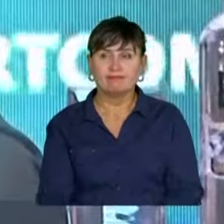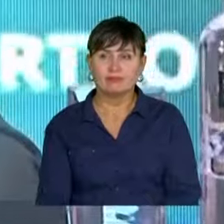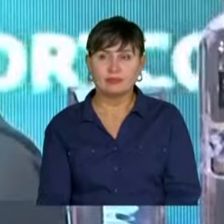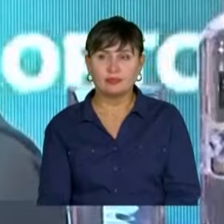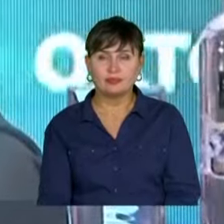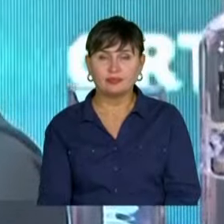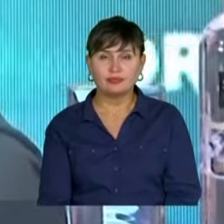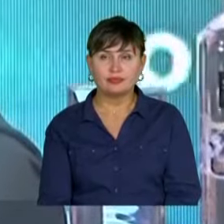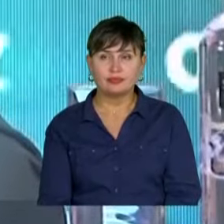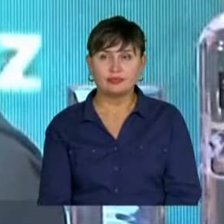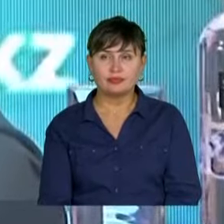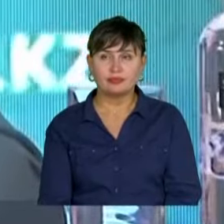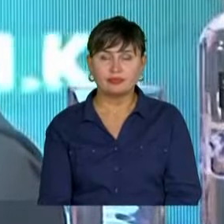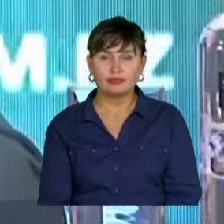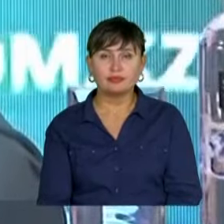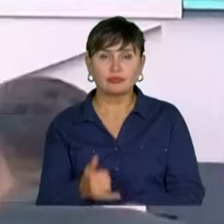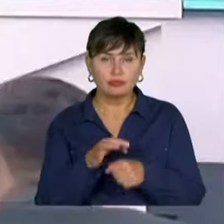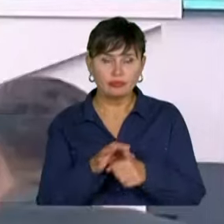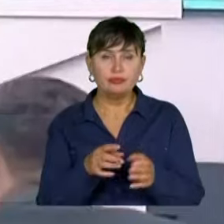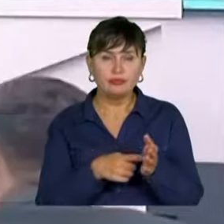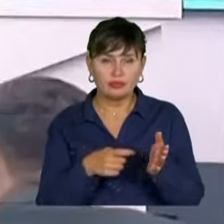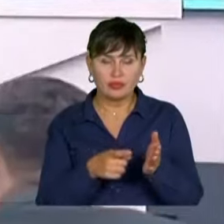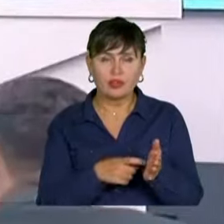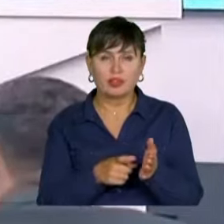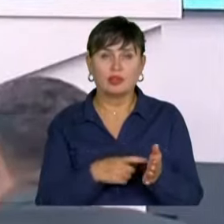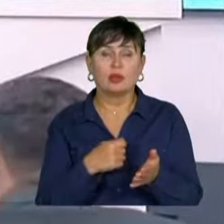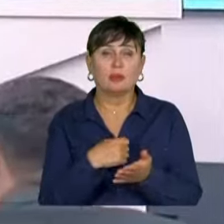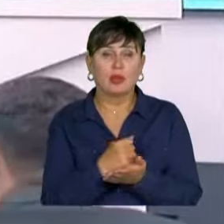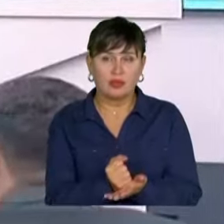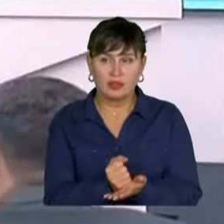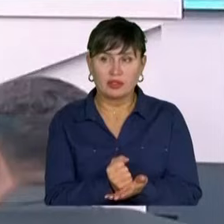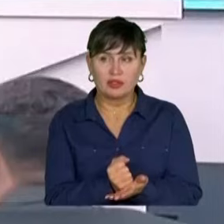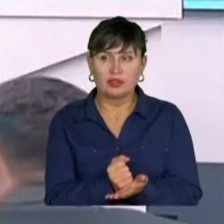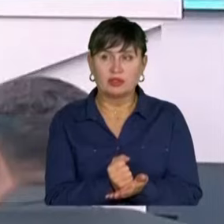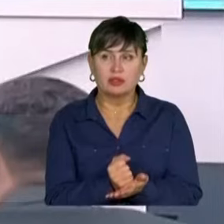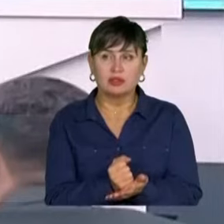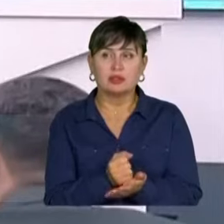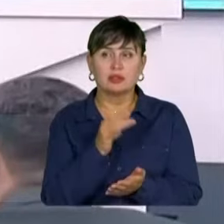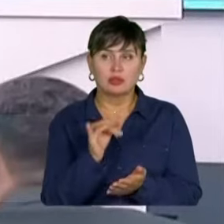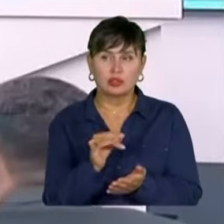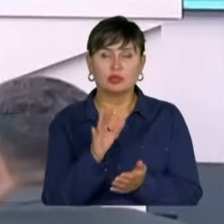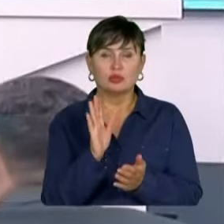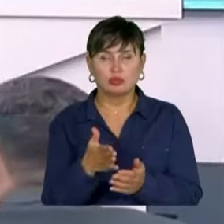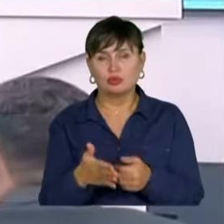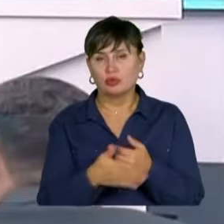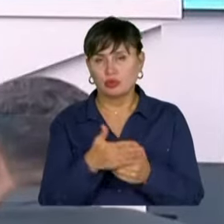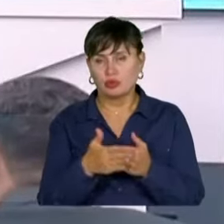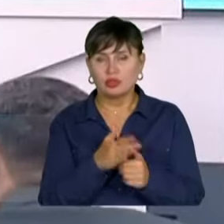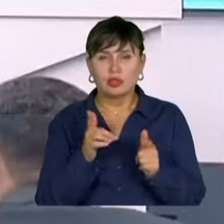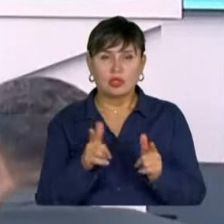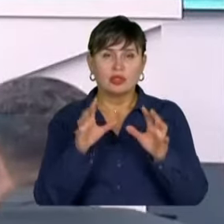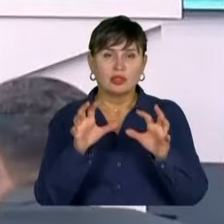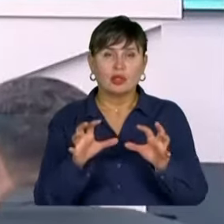э ведётся следствие следствие подтвердить значит он понесёт наказание Согласно